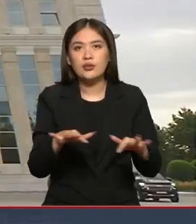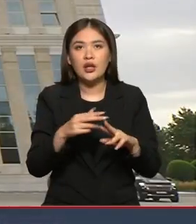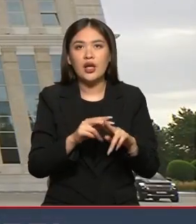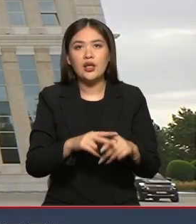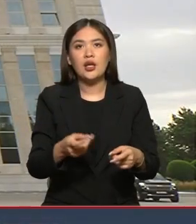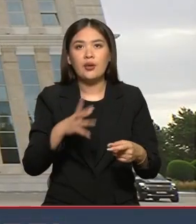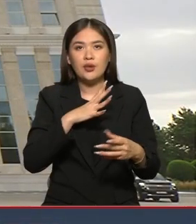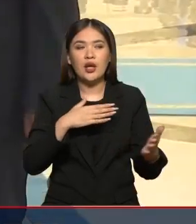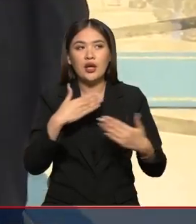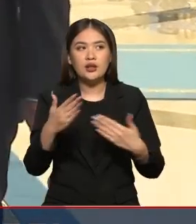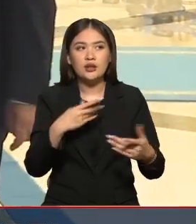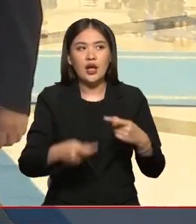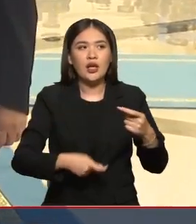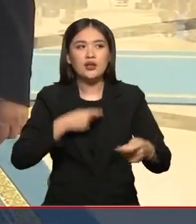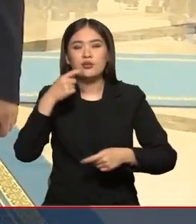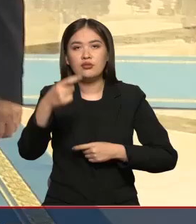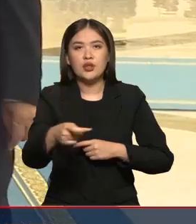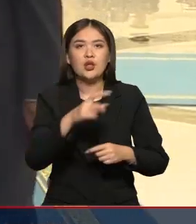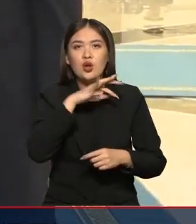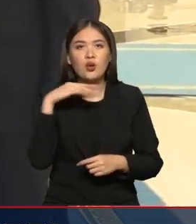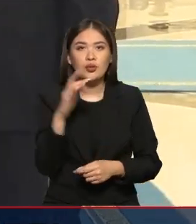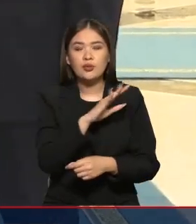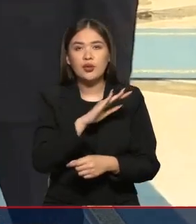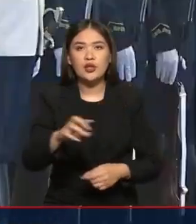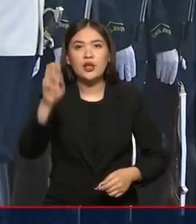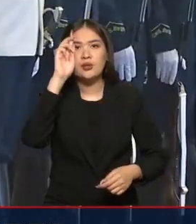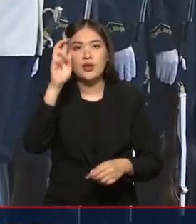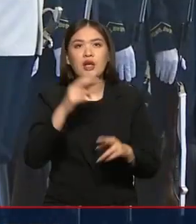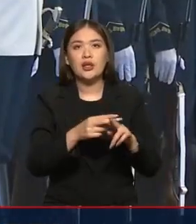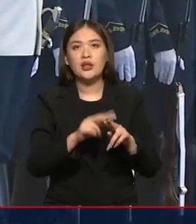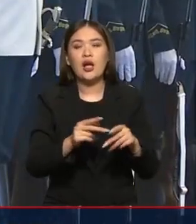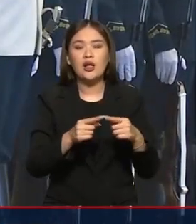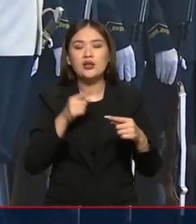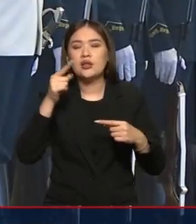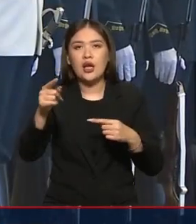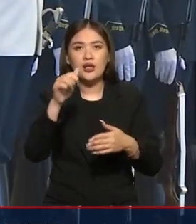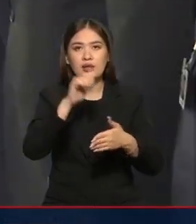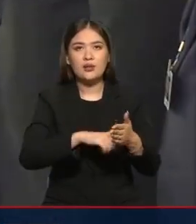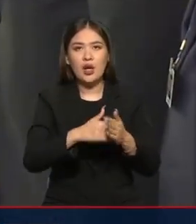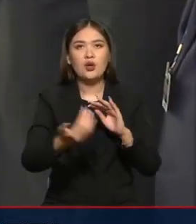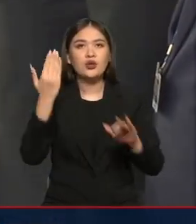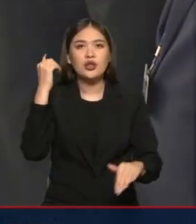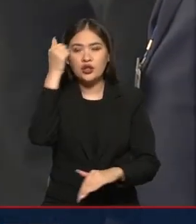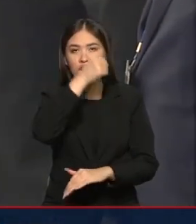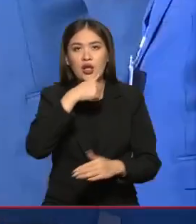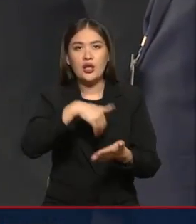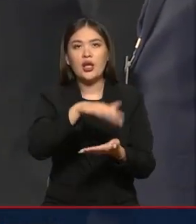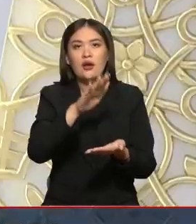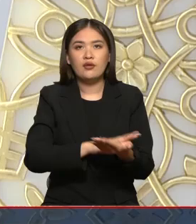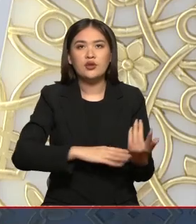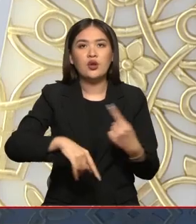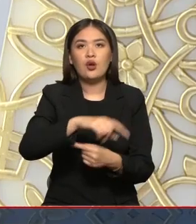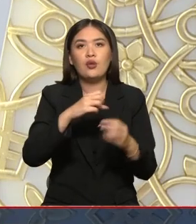да, арадағы алыс-беріс айтарлықтай көп емес, оған елдердің айшылық алыстығы да себеп. Мәселен, өткен жылғы тауар айналымы 15 миллион